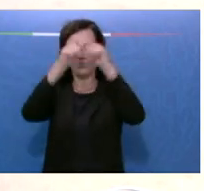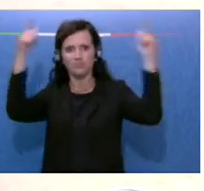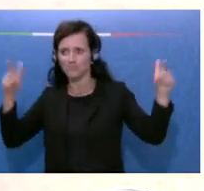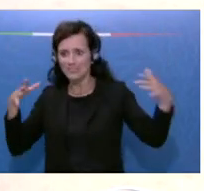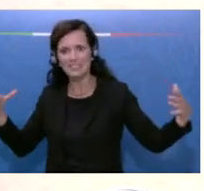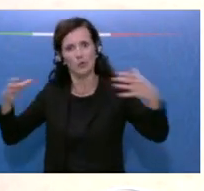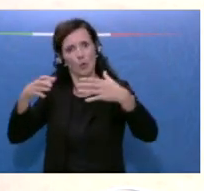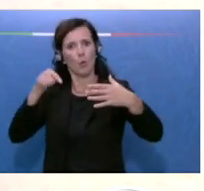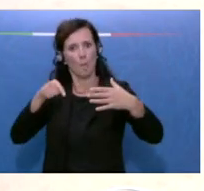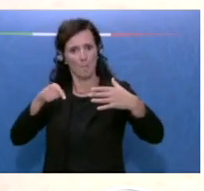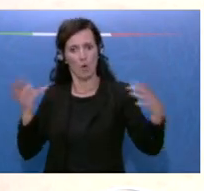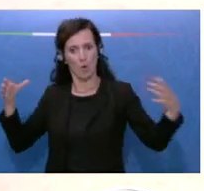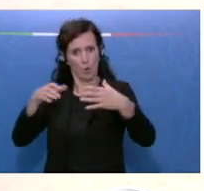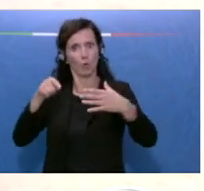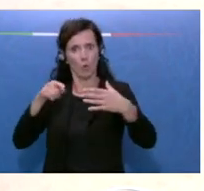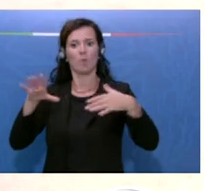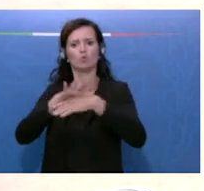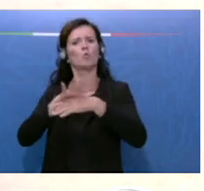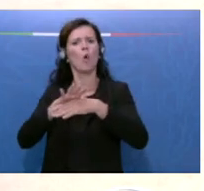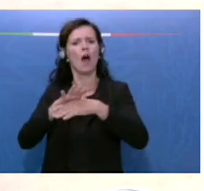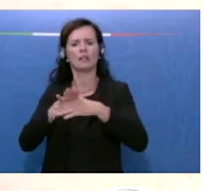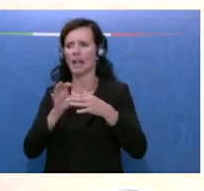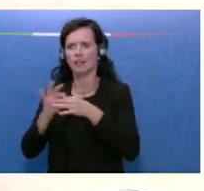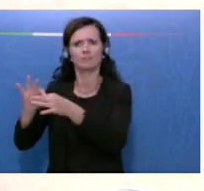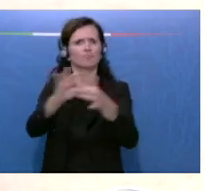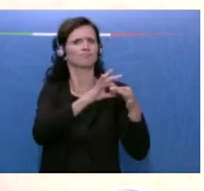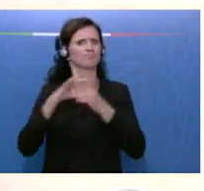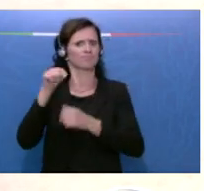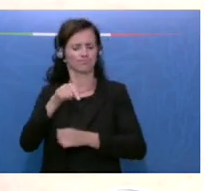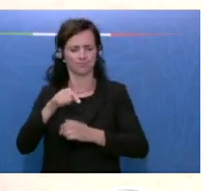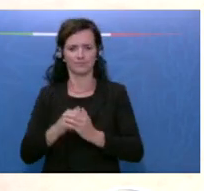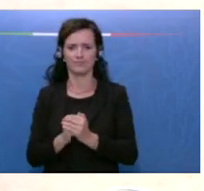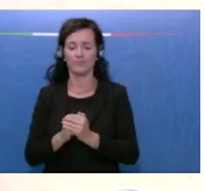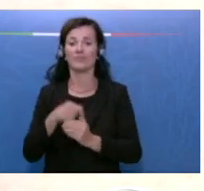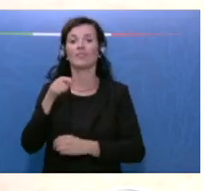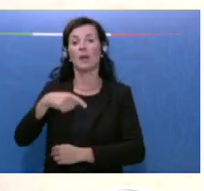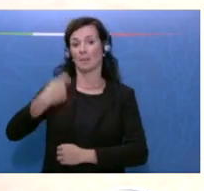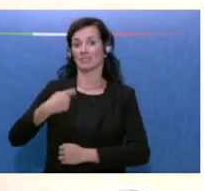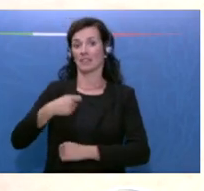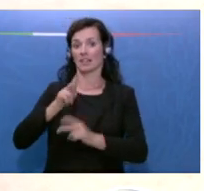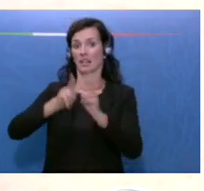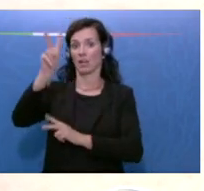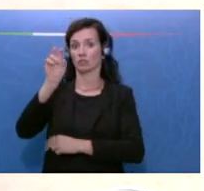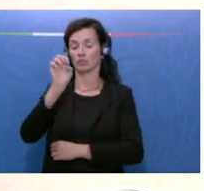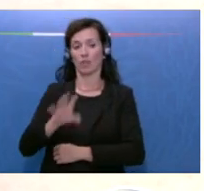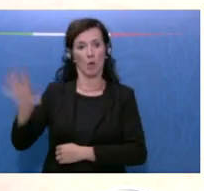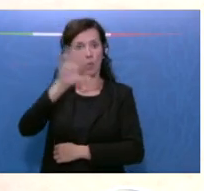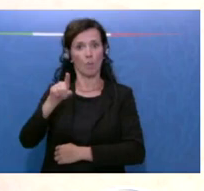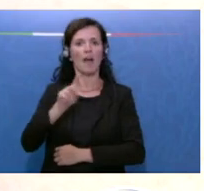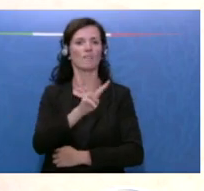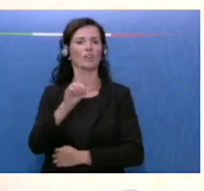presidente della commissione europea la von der leyen ha annunciato un